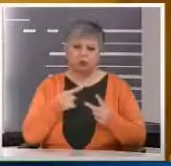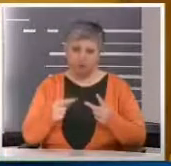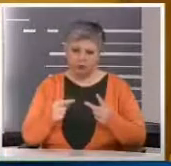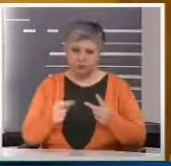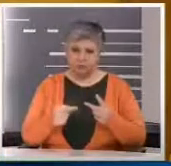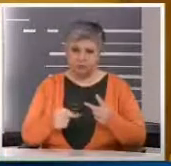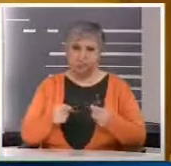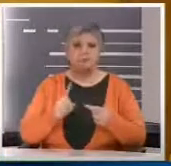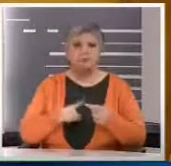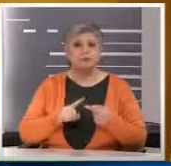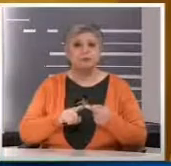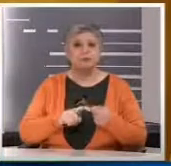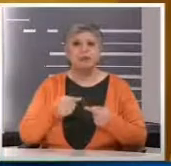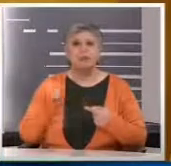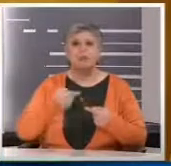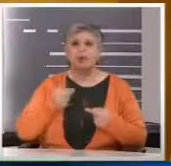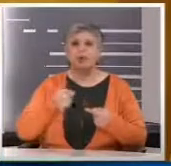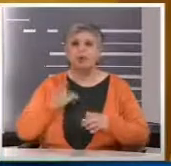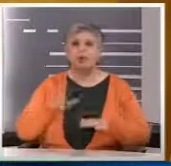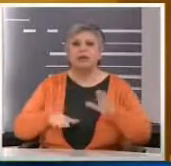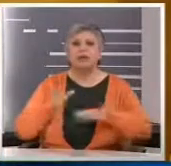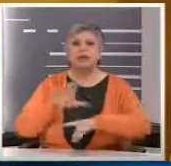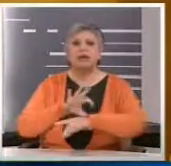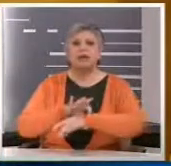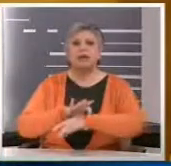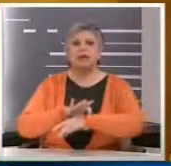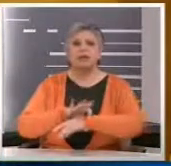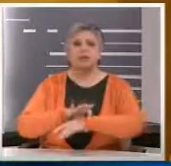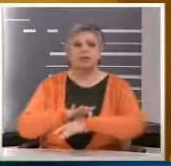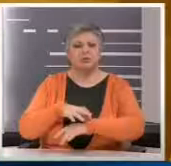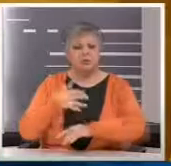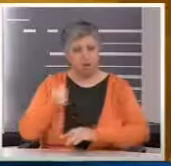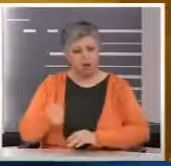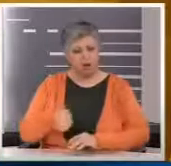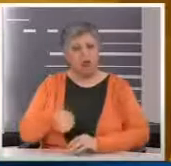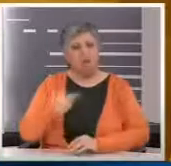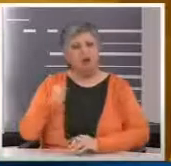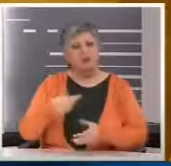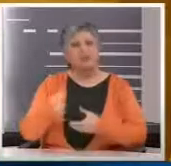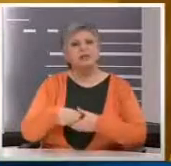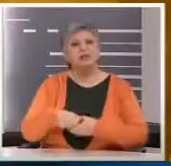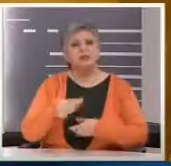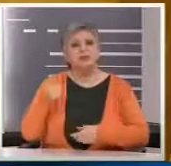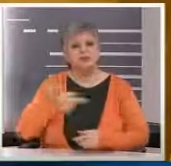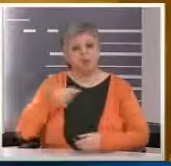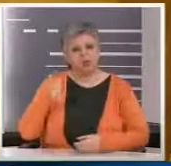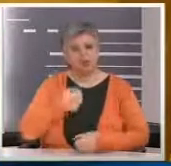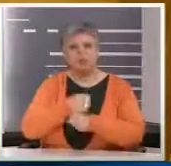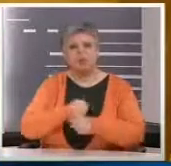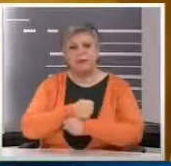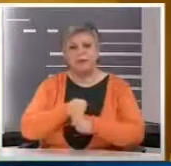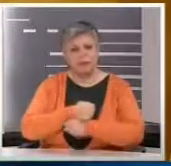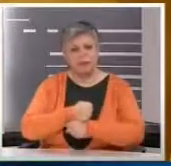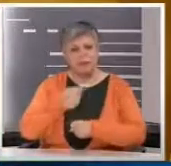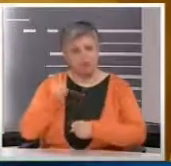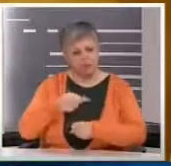το ποσοστό ανάλογα με την ασθένεια που πληρώνουν ως συμμετοχή στα φάρμακα που παίρνουν και